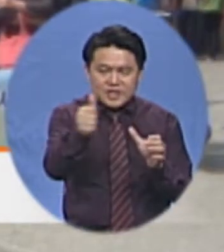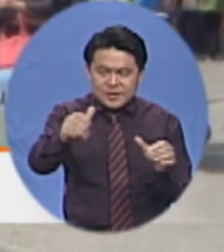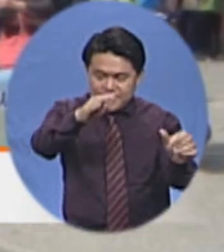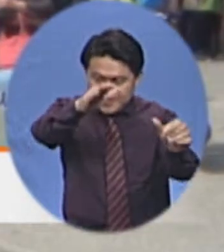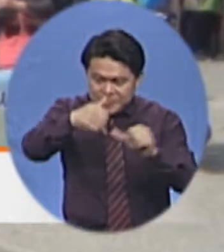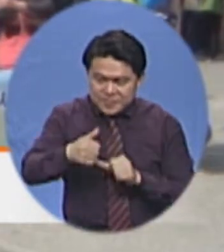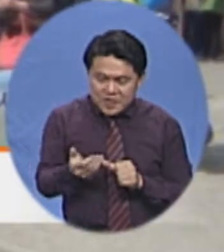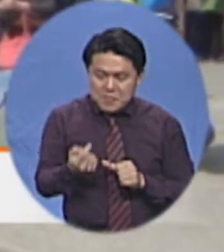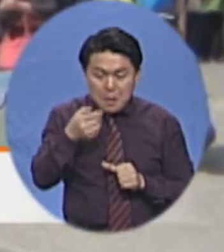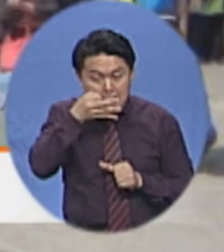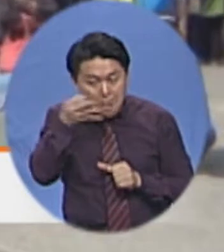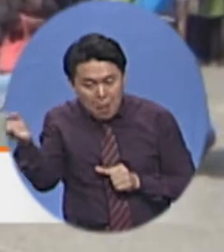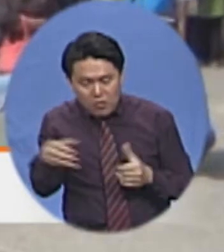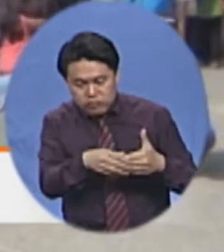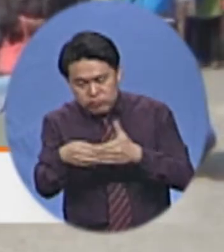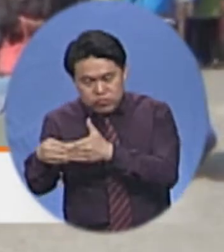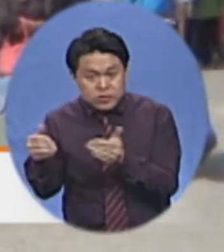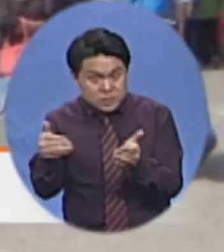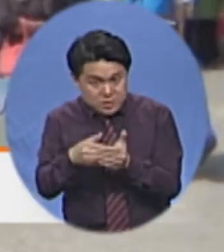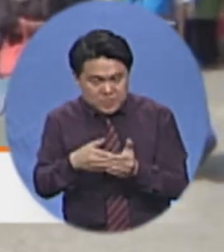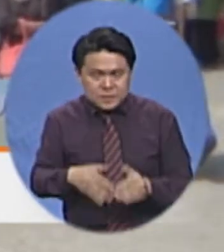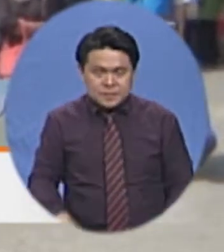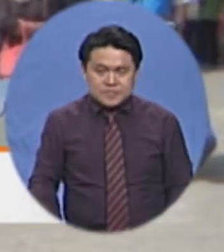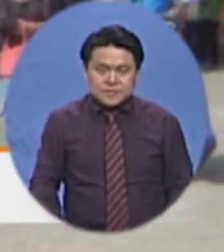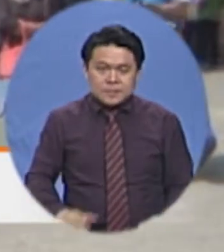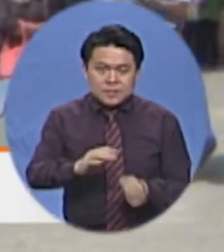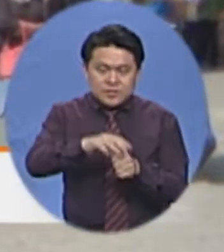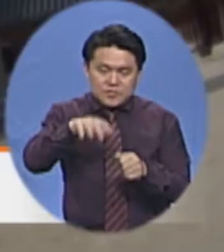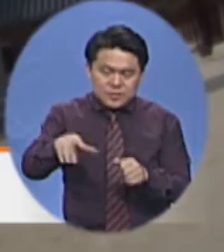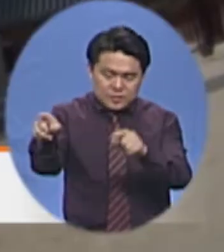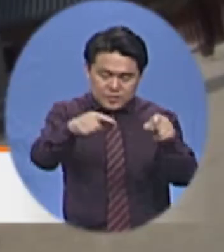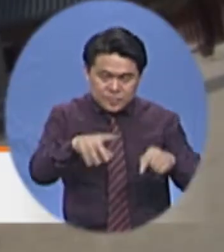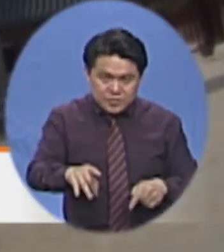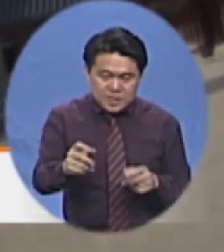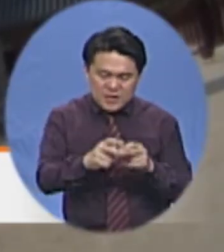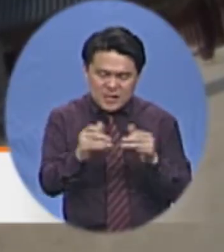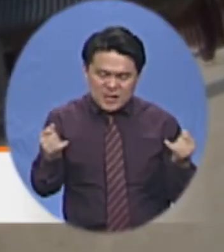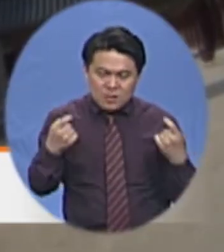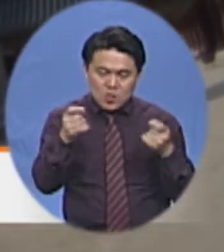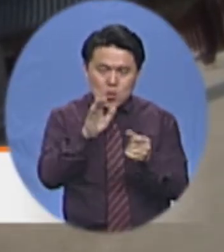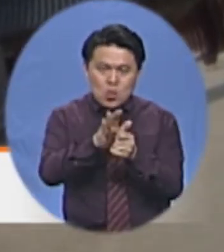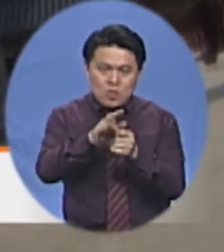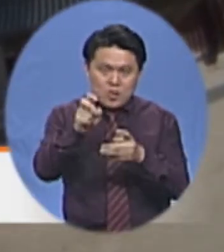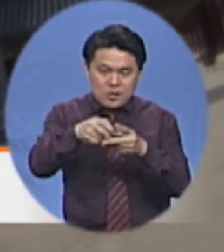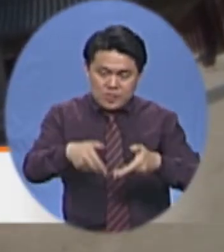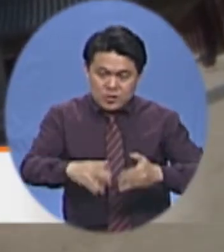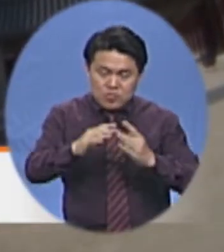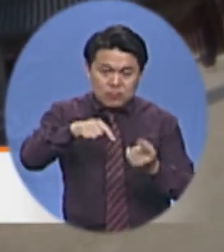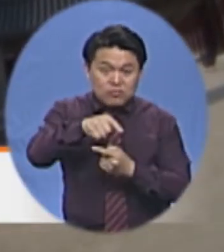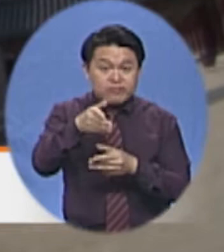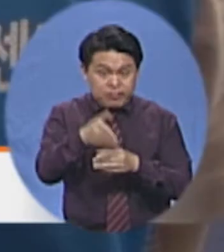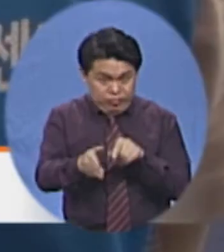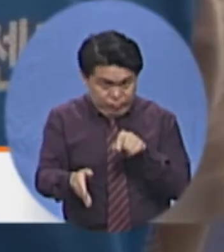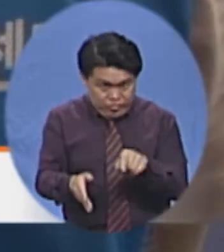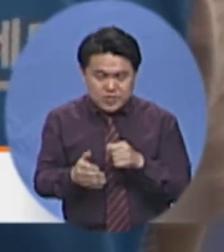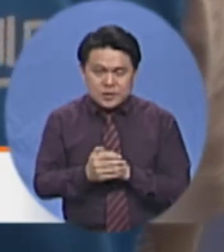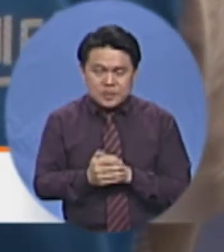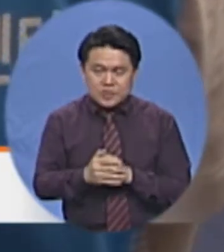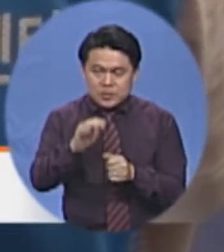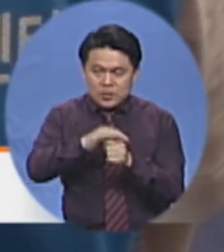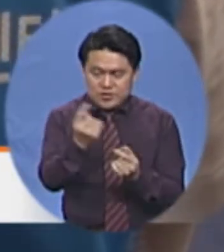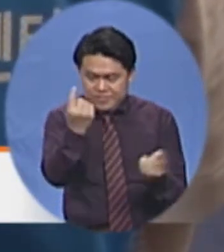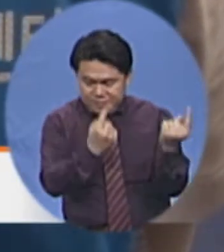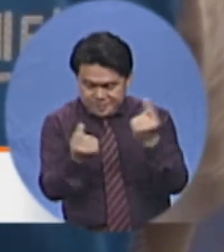팸투어를 가졌습니다. 현재 경주에는 전국 최초로 장애인 관광 도우미 센터를 설치해 운영 중에 있는 가운데